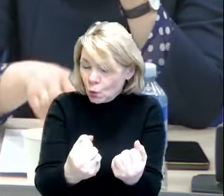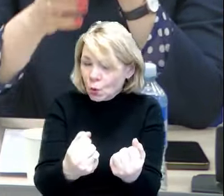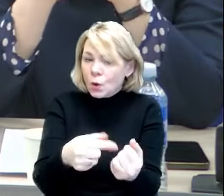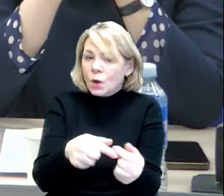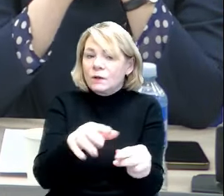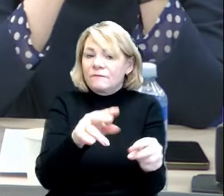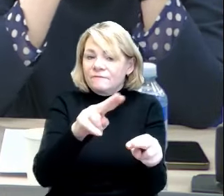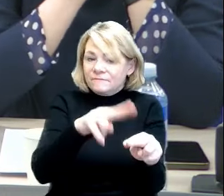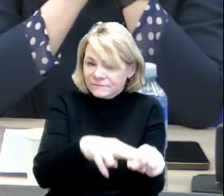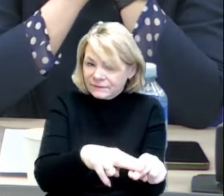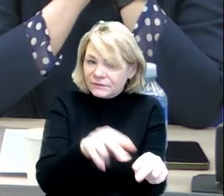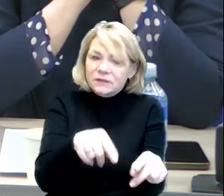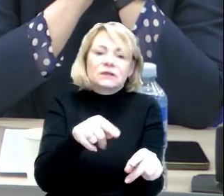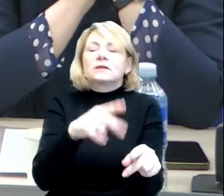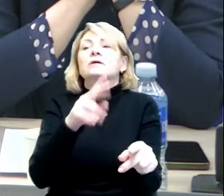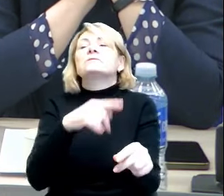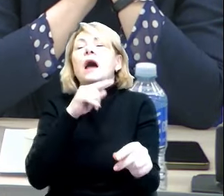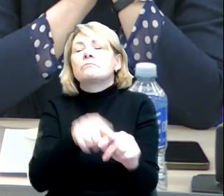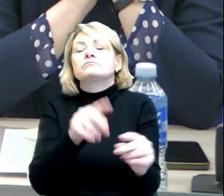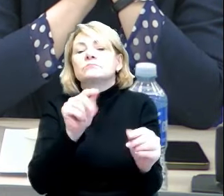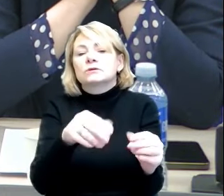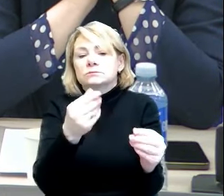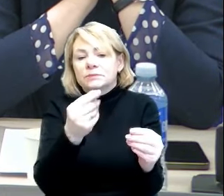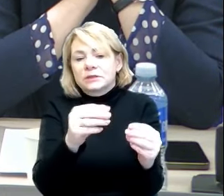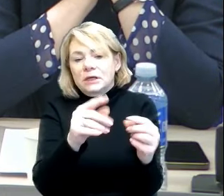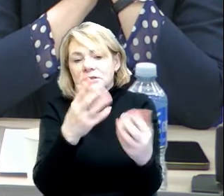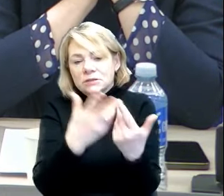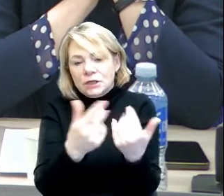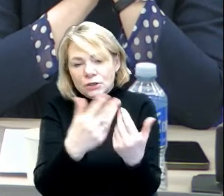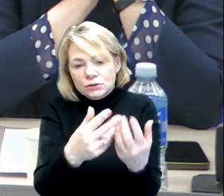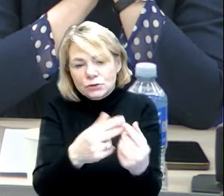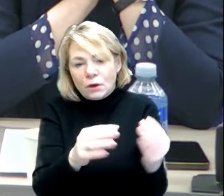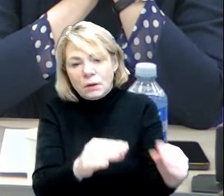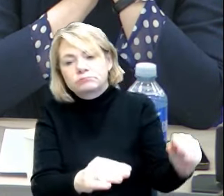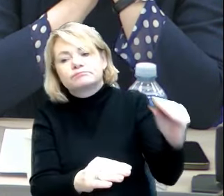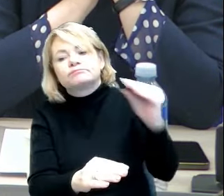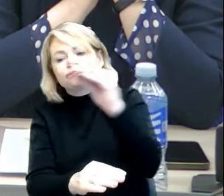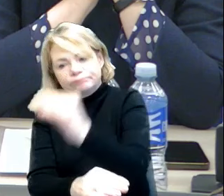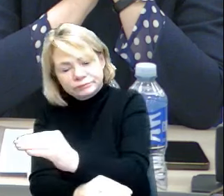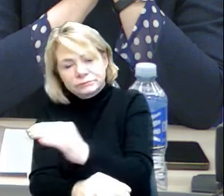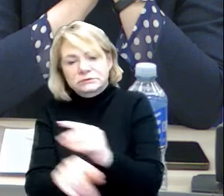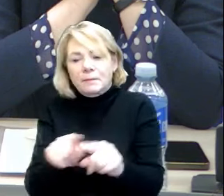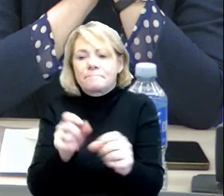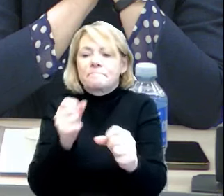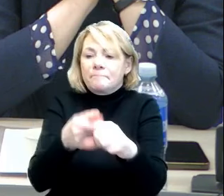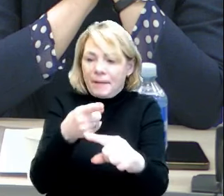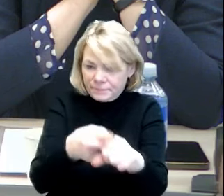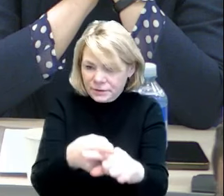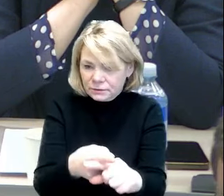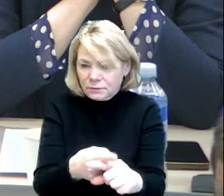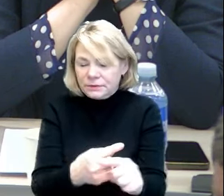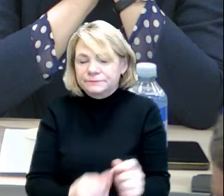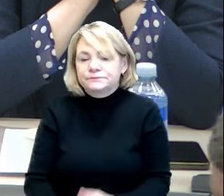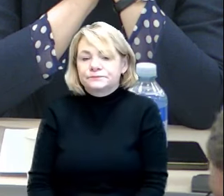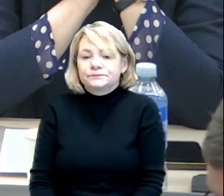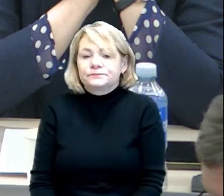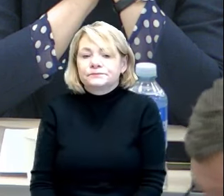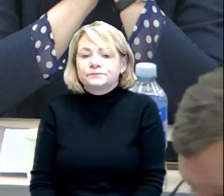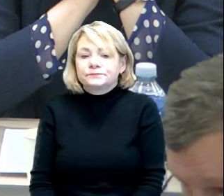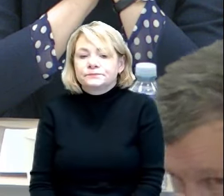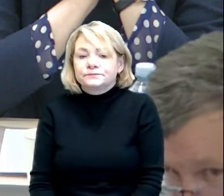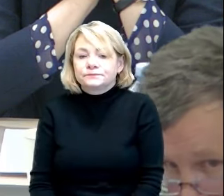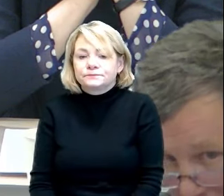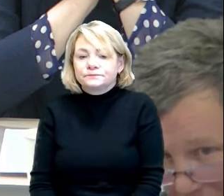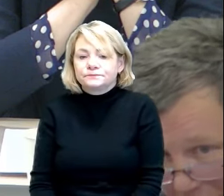tiesioginių sąnaudų proporcingai priskaičiuojamos ir papildomos sąnaudos